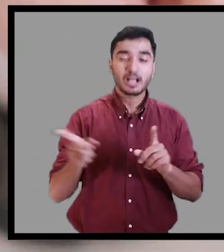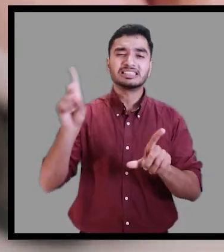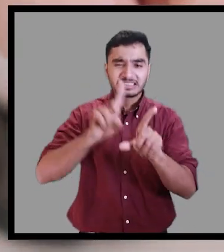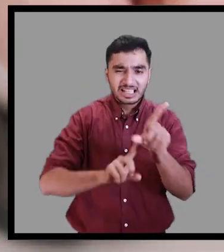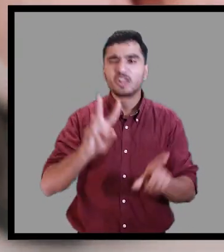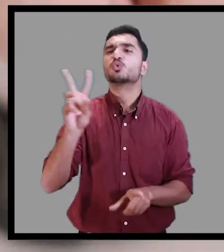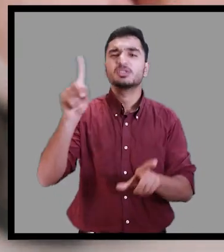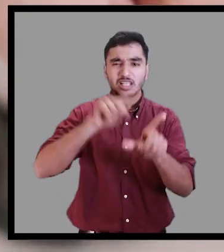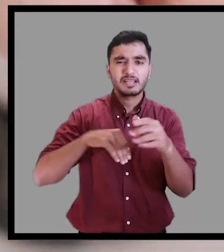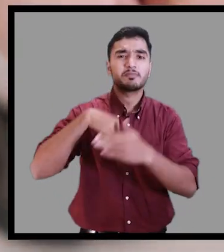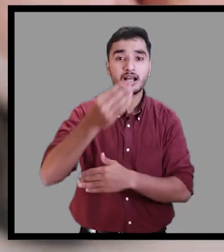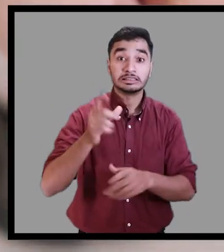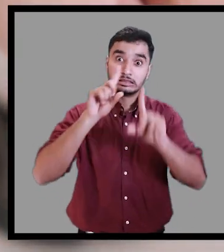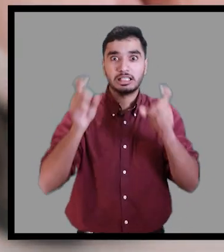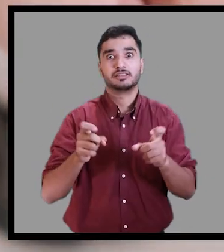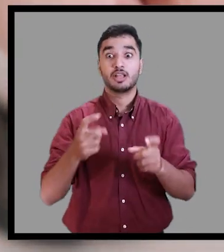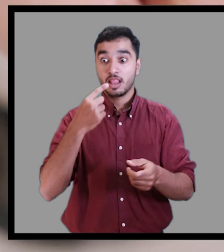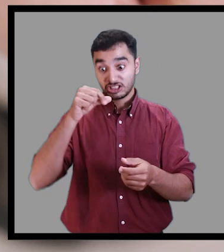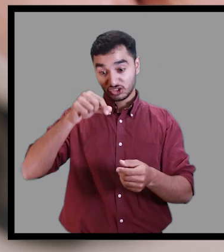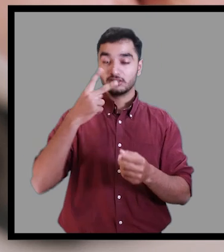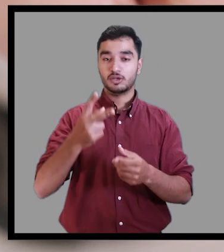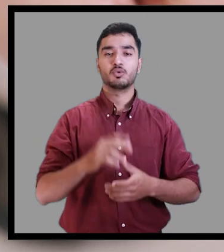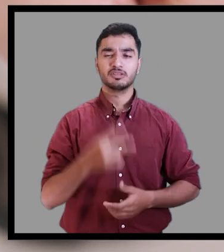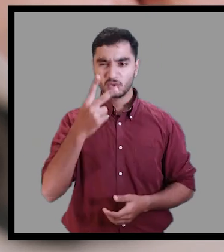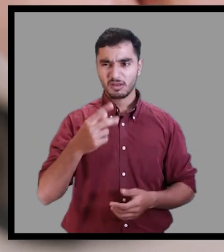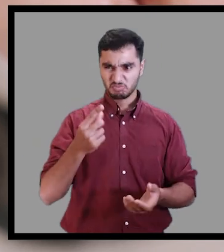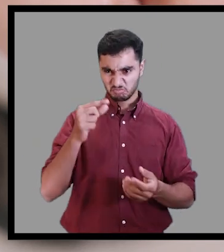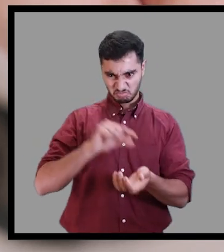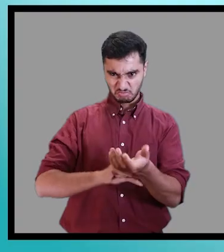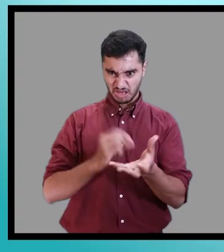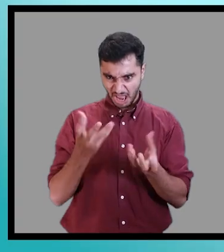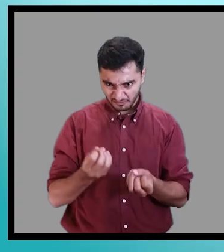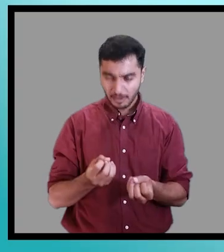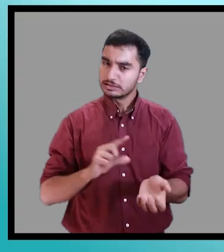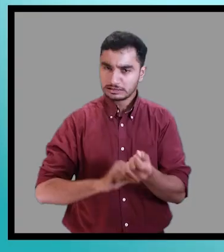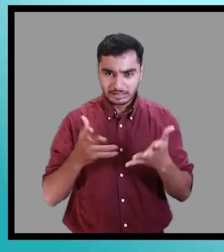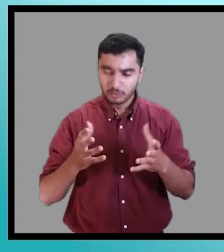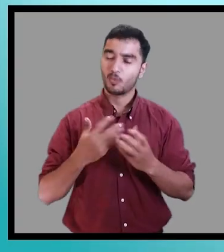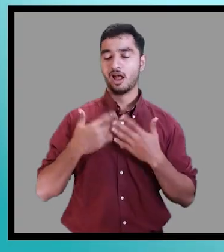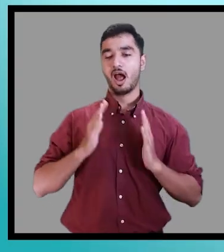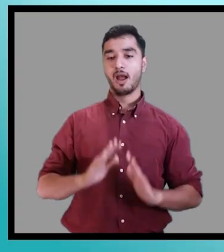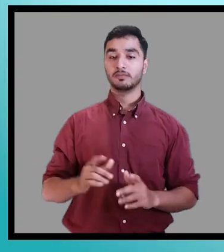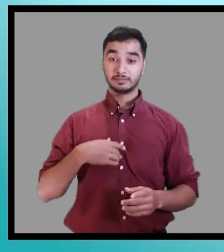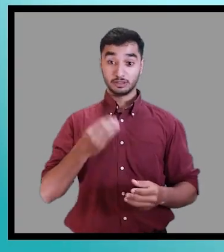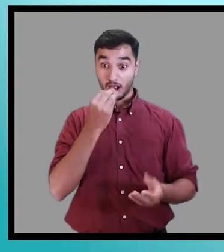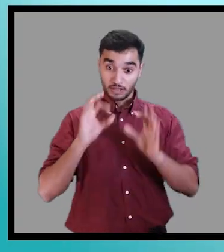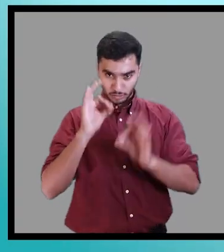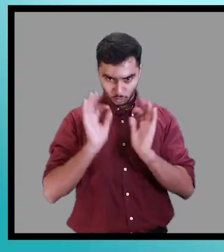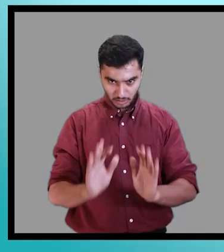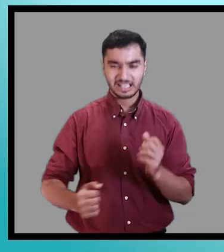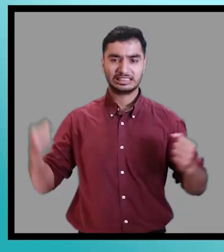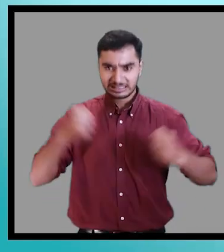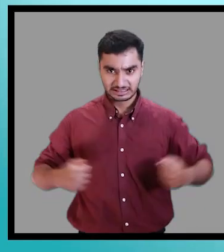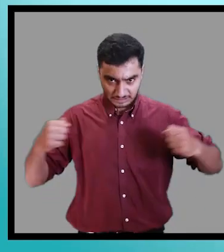साल के बाद अपने ब्लड शुगर लेवल्स चेक करवा कर ये जान लें कि कहीं आपको डायबिटीज़ है या नहीं। अगर नहीं है तो अच्छी बात है, अपने डाइट पे कंट्रोल रखें,